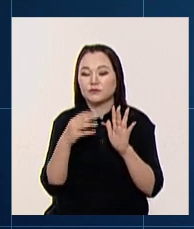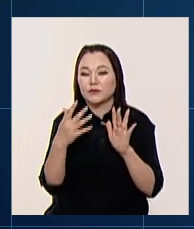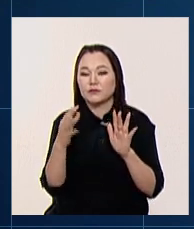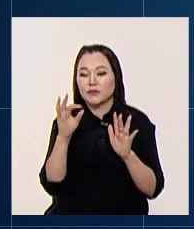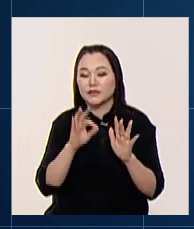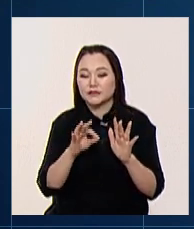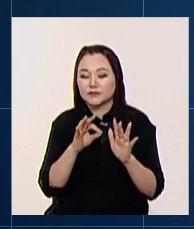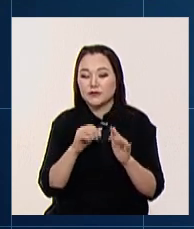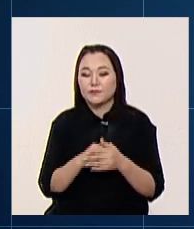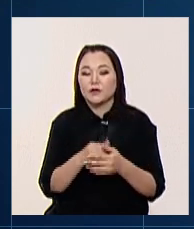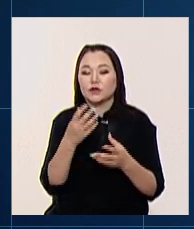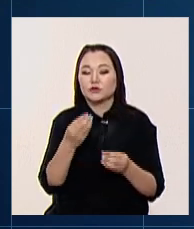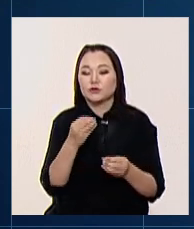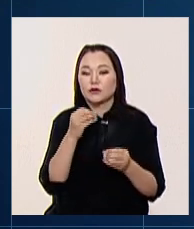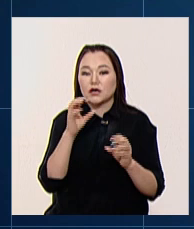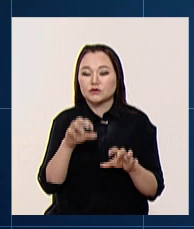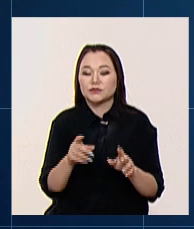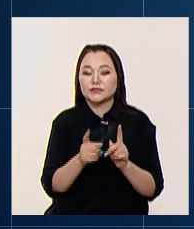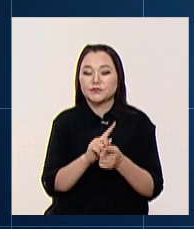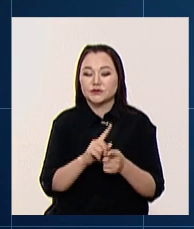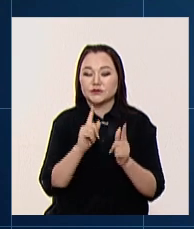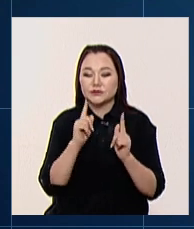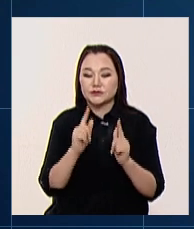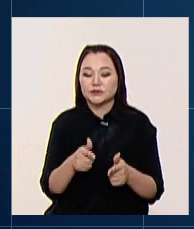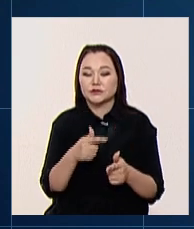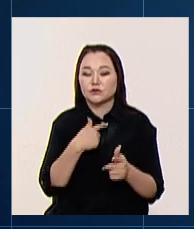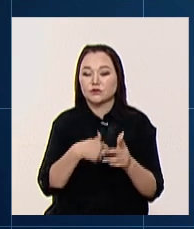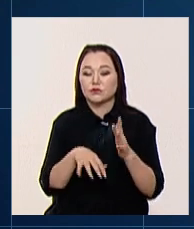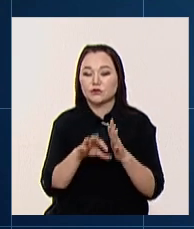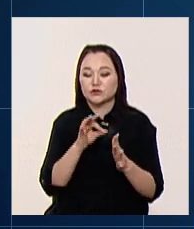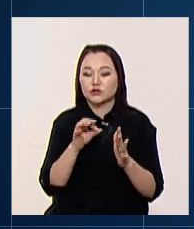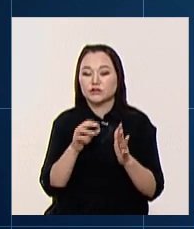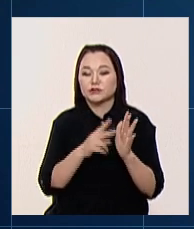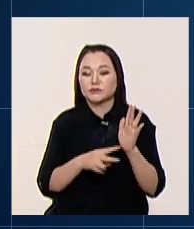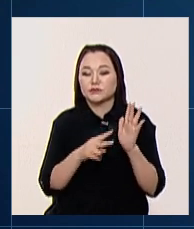68,5% деген сөз. Сонымен конституцияға өзгерістер енгізуге дауыс берушілердің